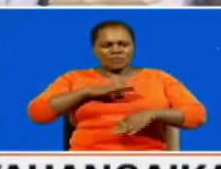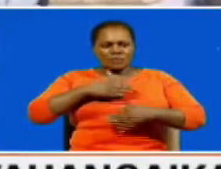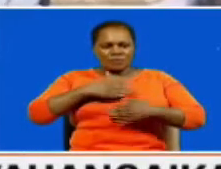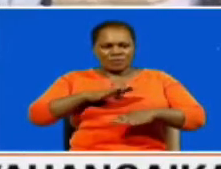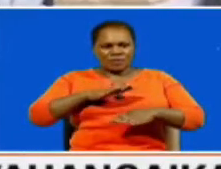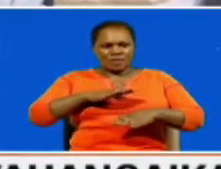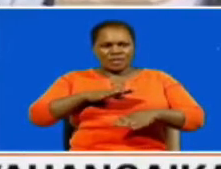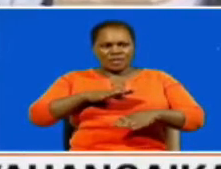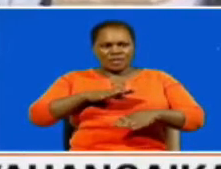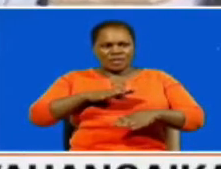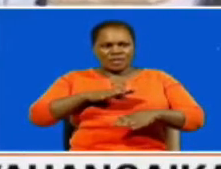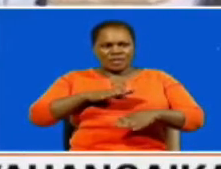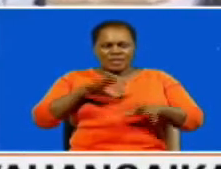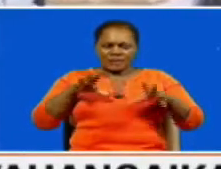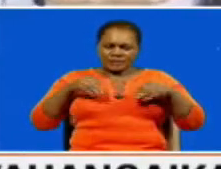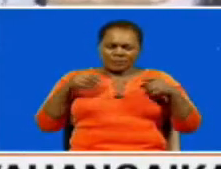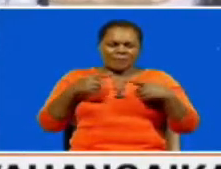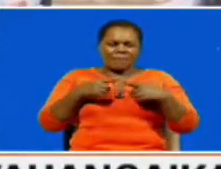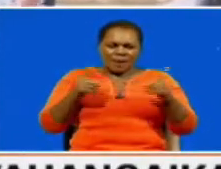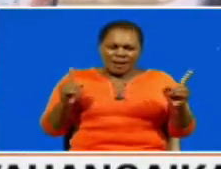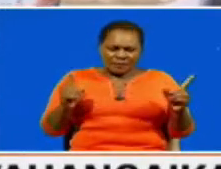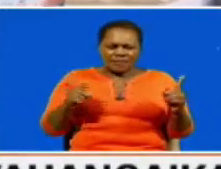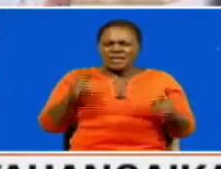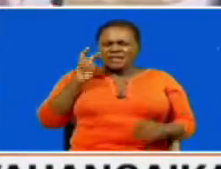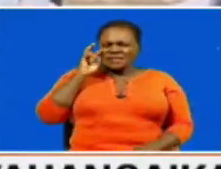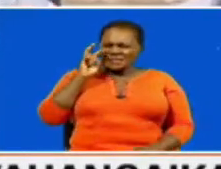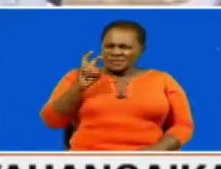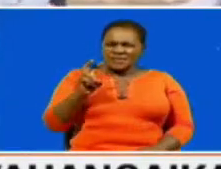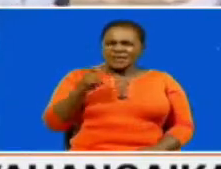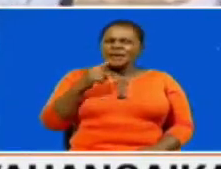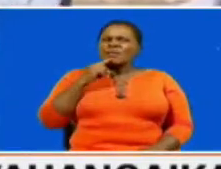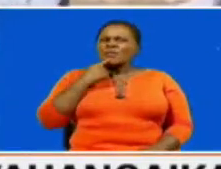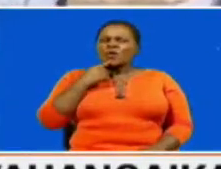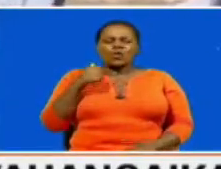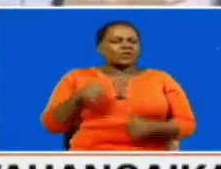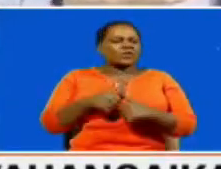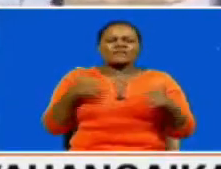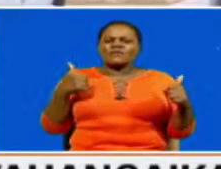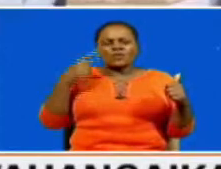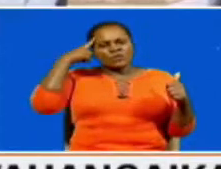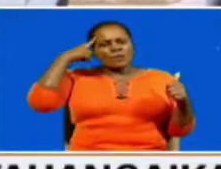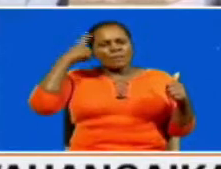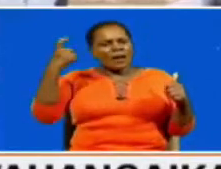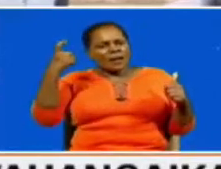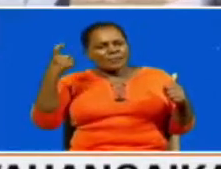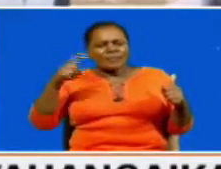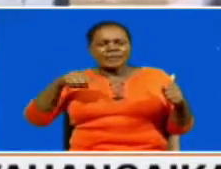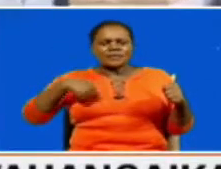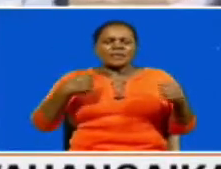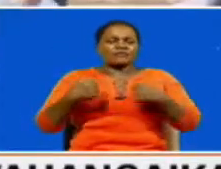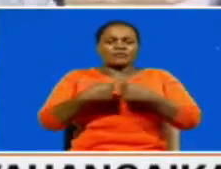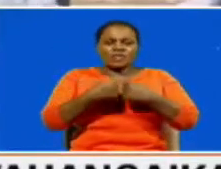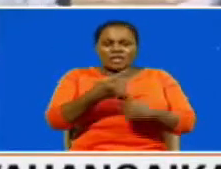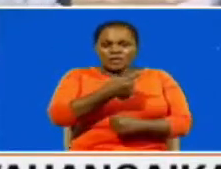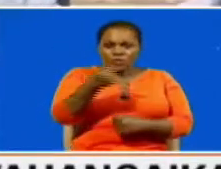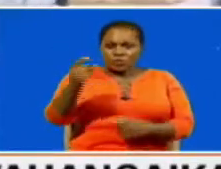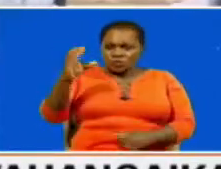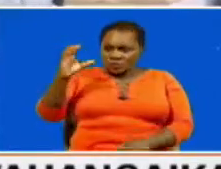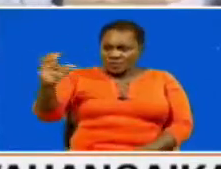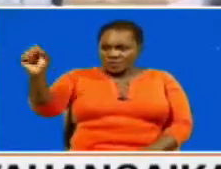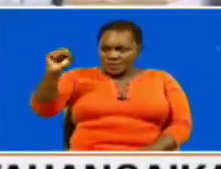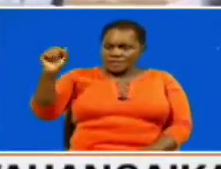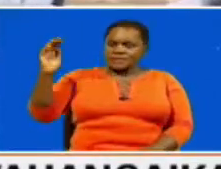tumetii, lakini tunaona kama Pokoto amekataa kutii. So we challenge you, Waziri